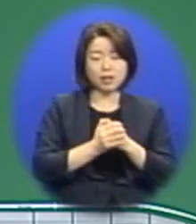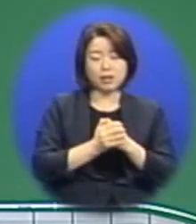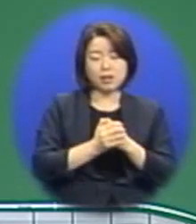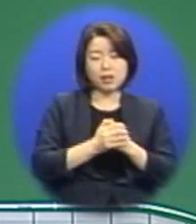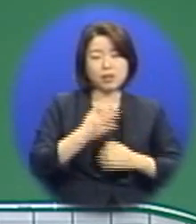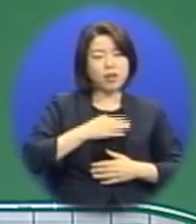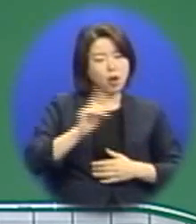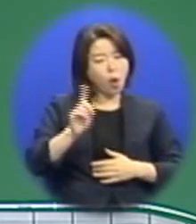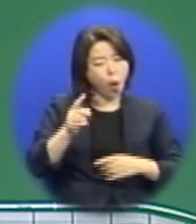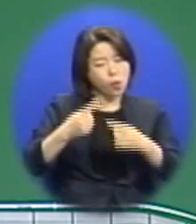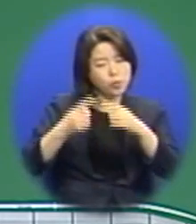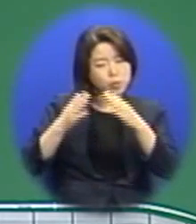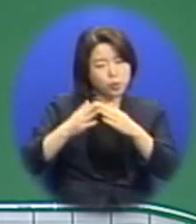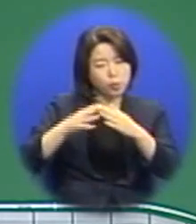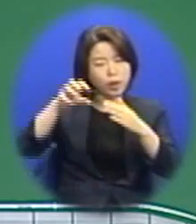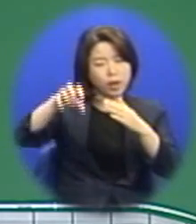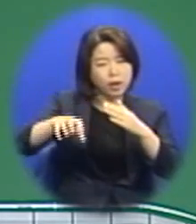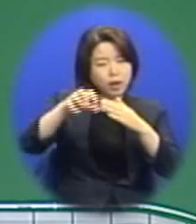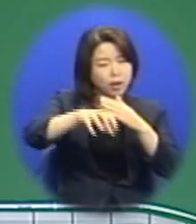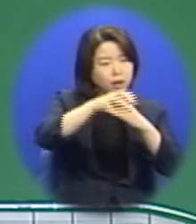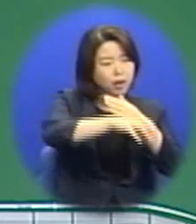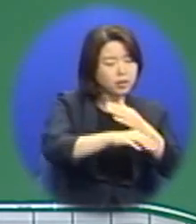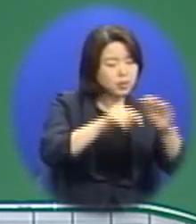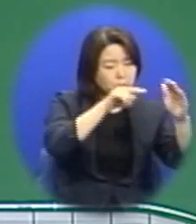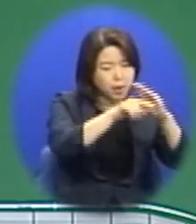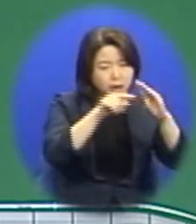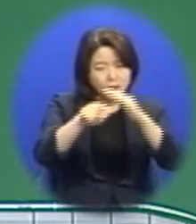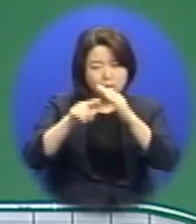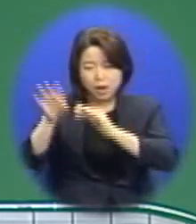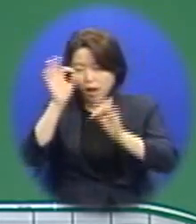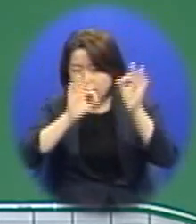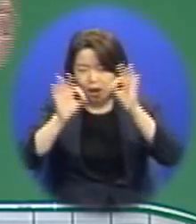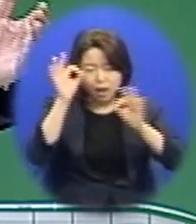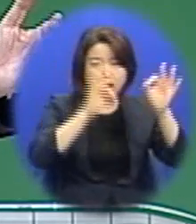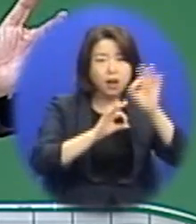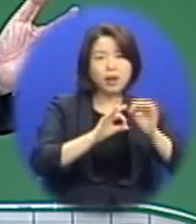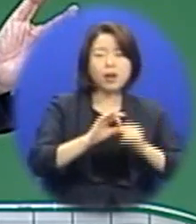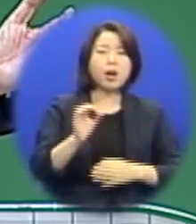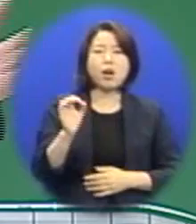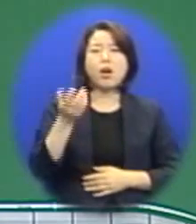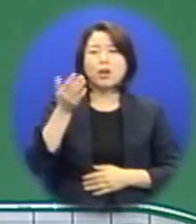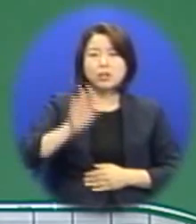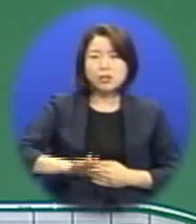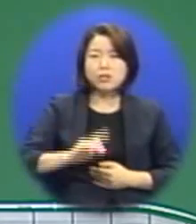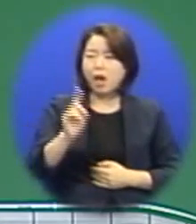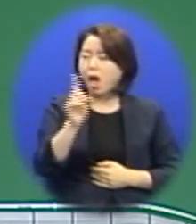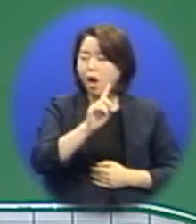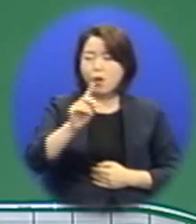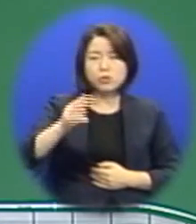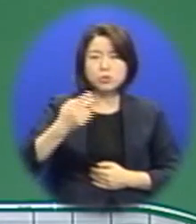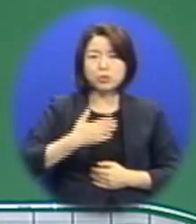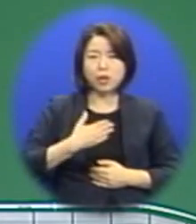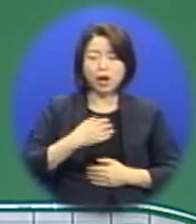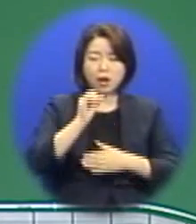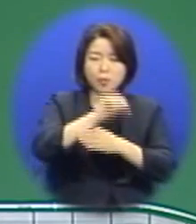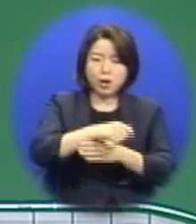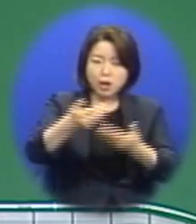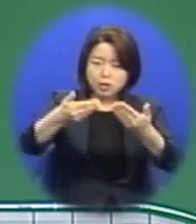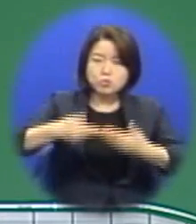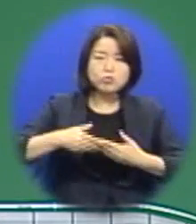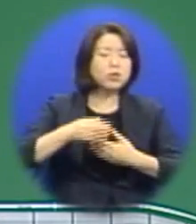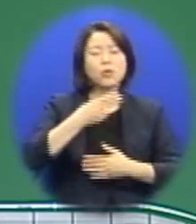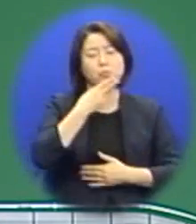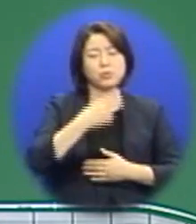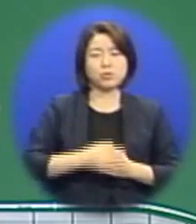있을까? 그 교회 찾아다녔습니다. 어디도 저를 받아주는 데가 없었어요.